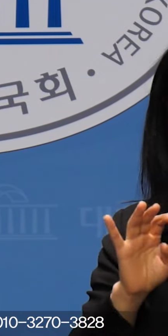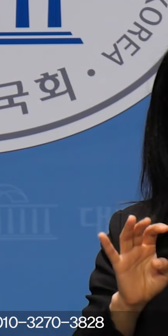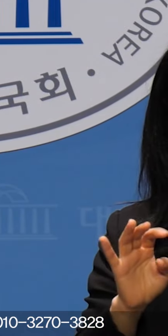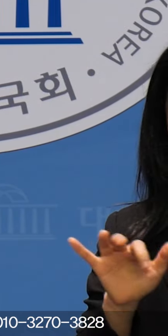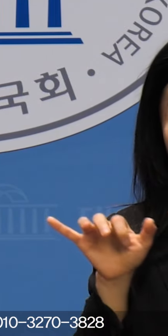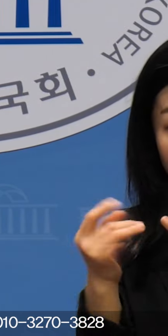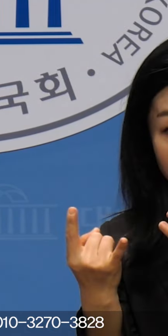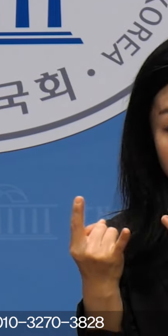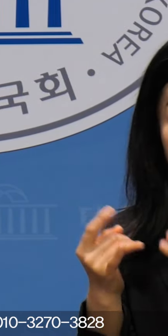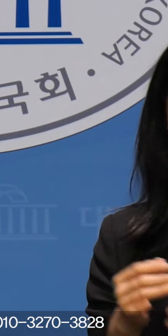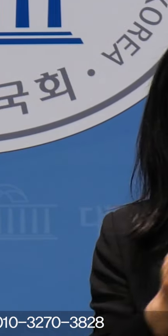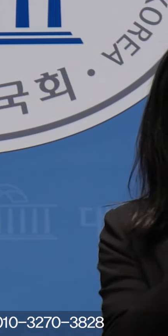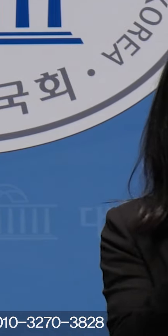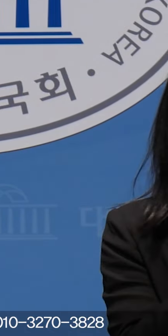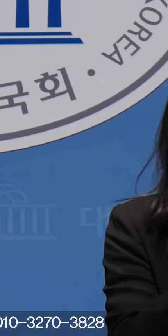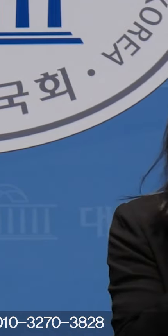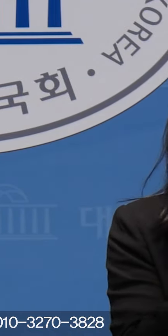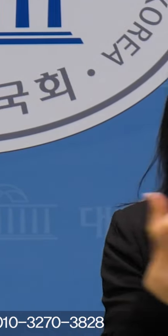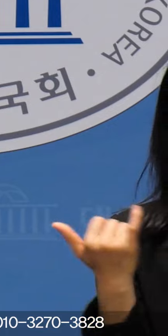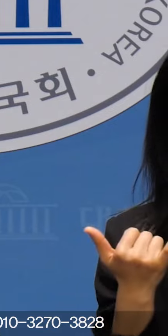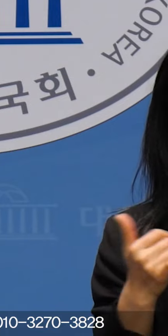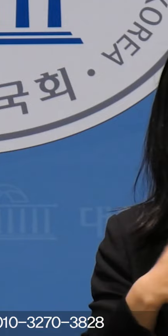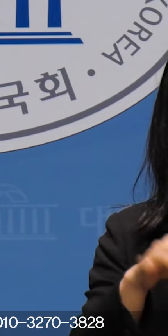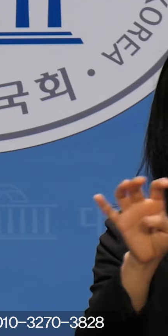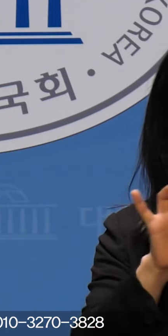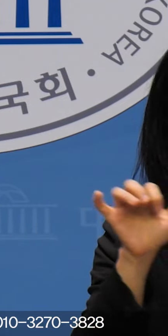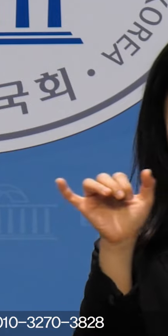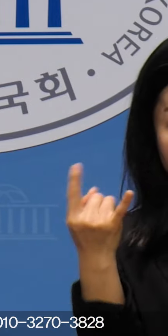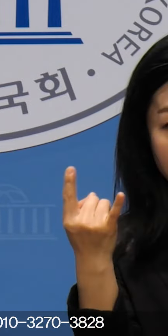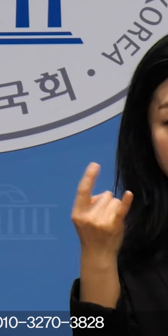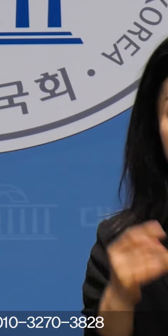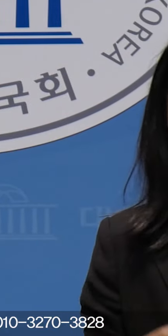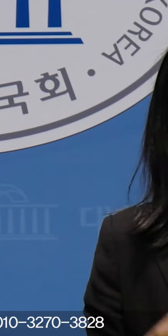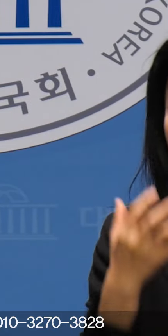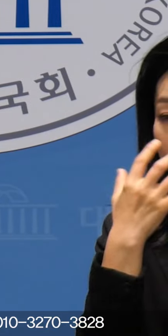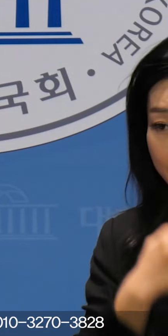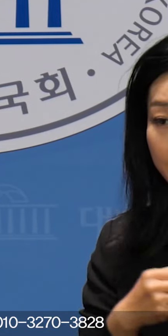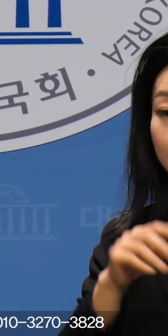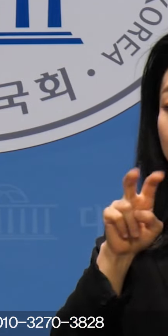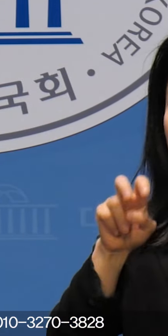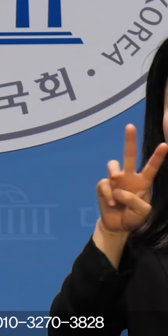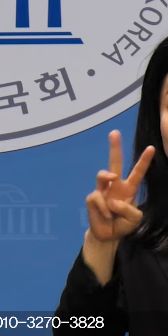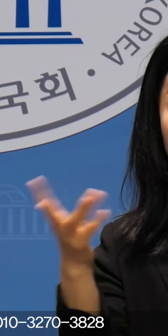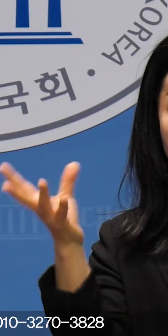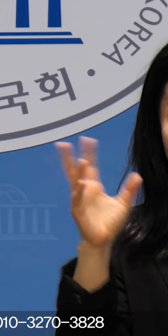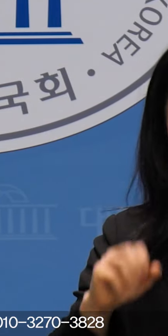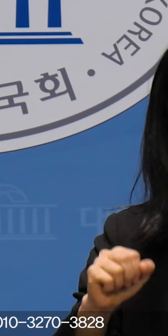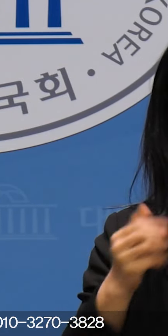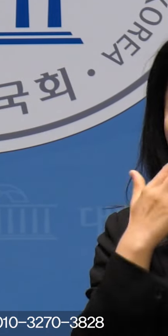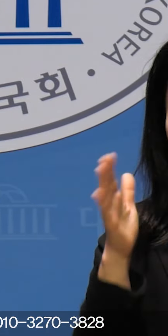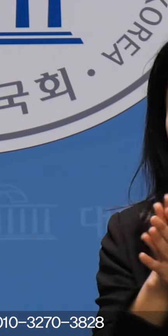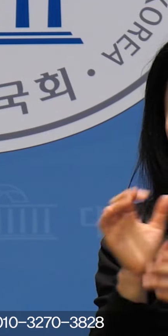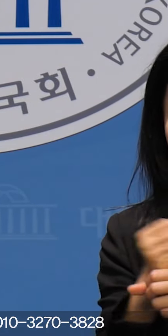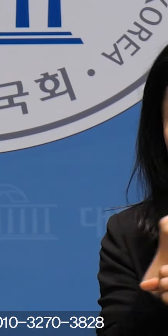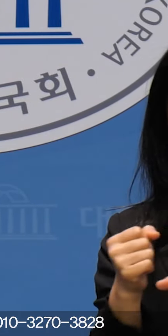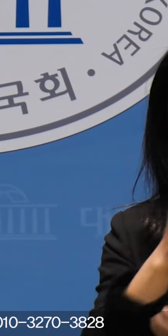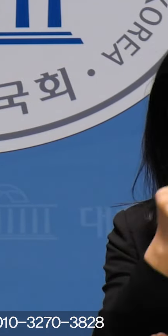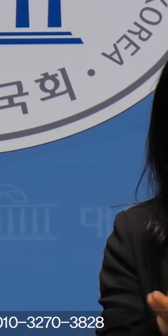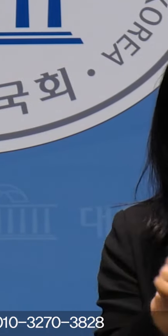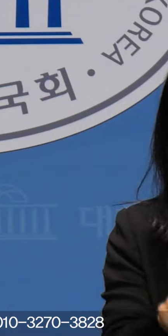핵심 이종호 연락 40회, 시세 차익 23억, 공범 유죄